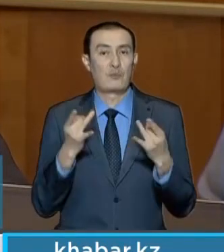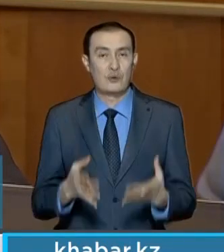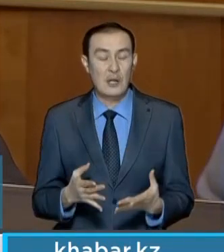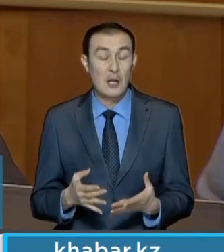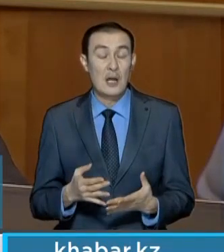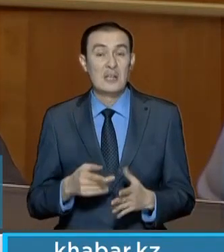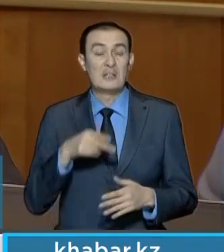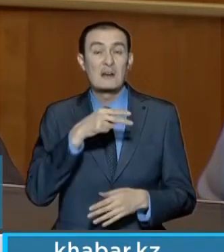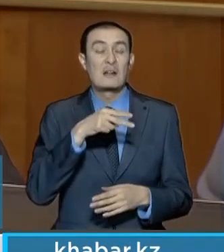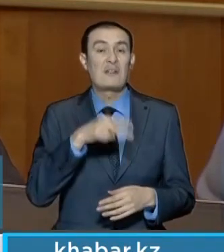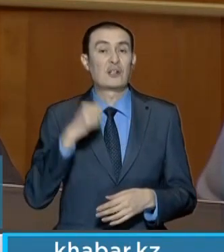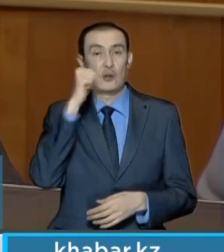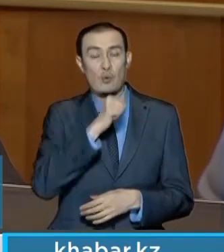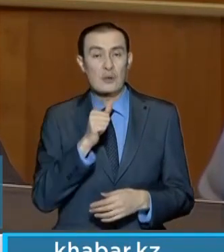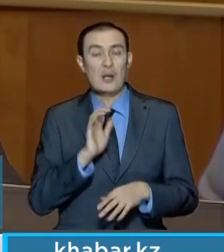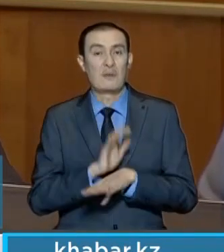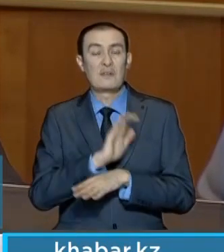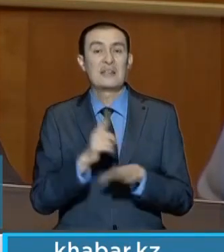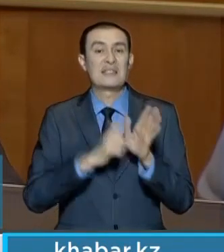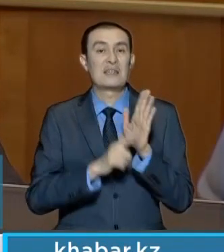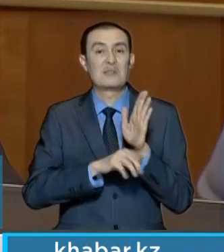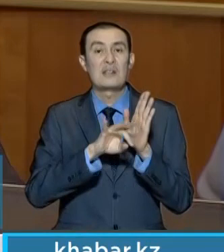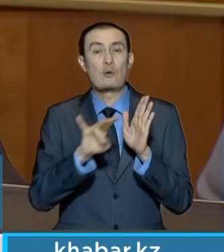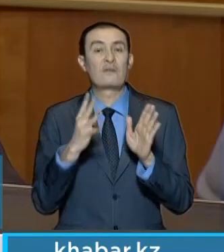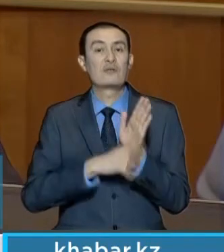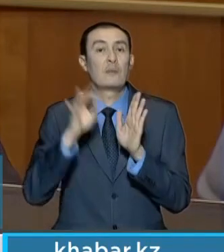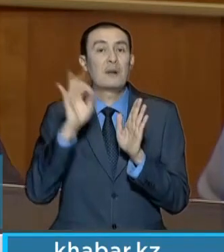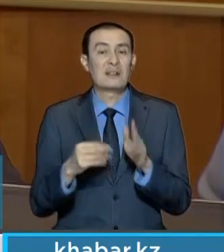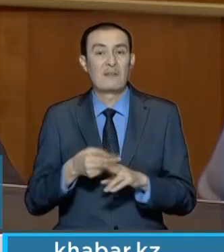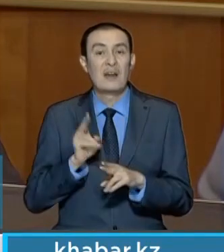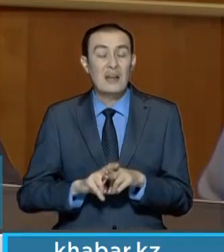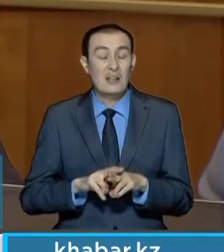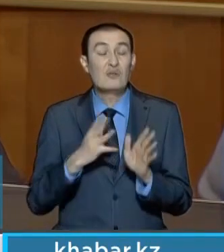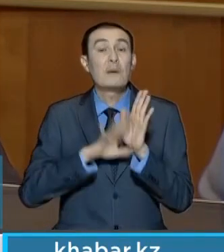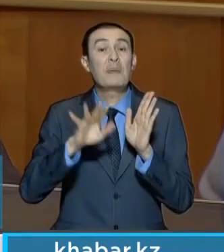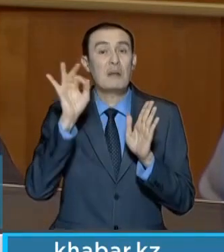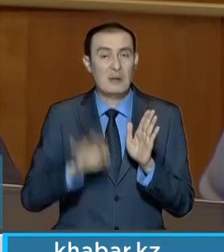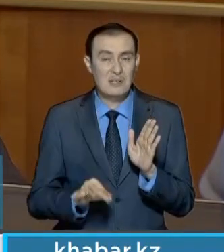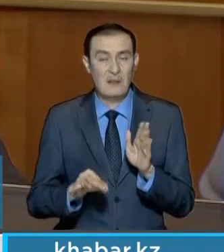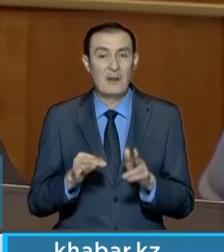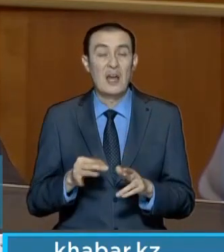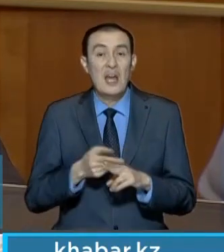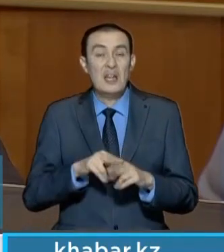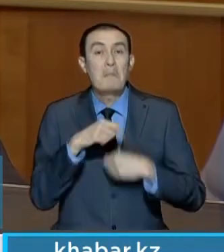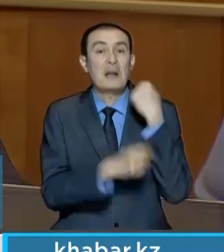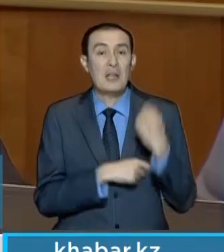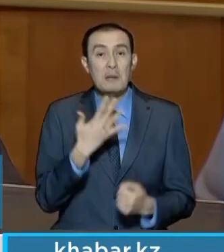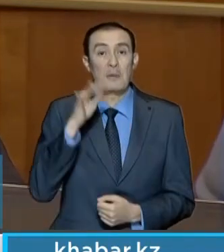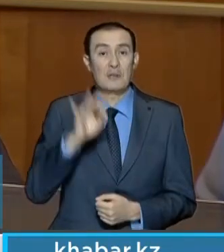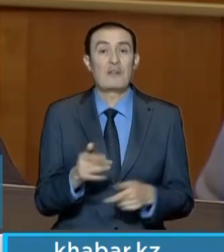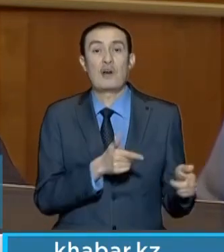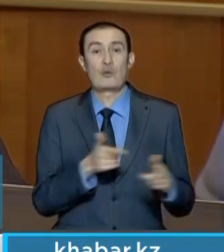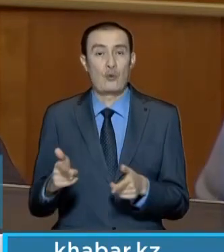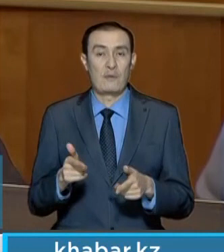по 20 года экспортировано на 70 триллионов тенге, из них 90%, 95% сырья и всего лишь 5%